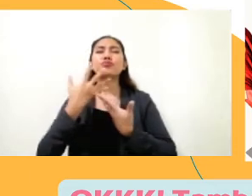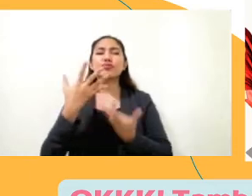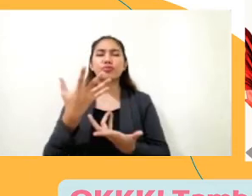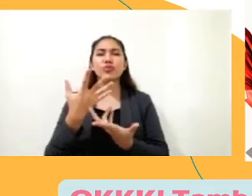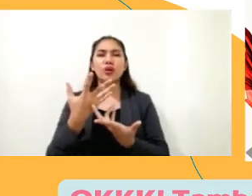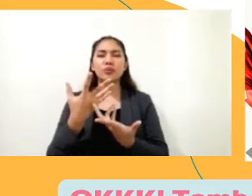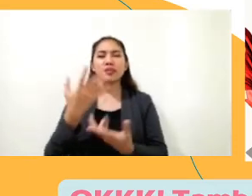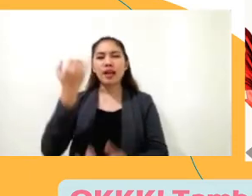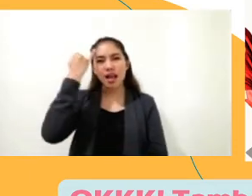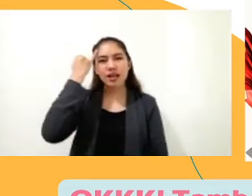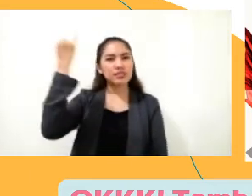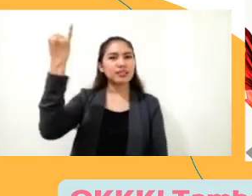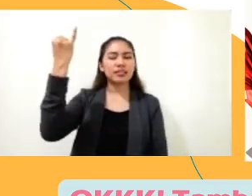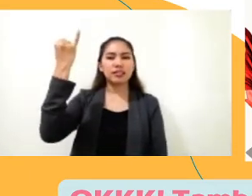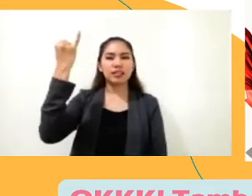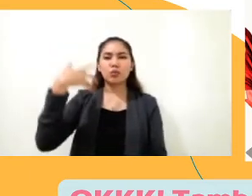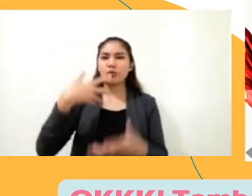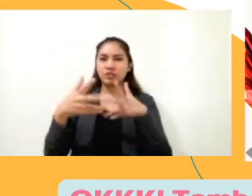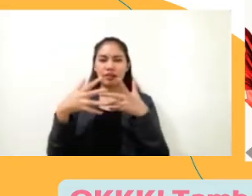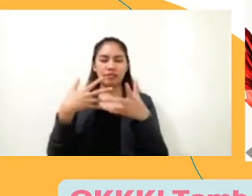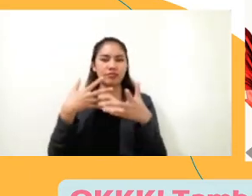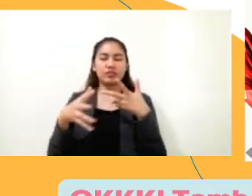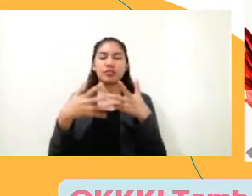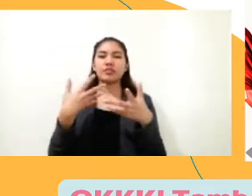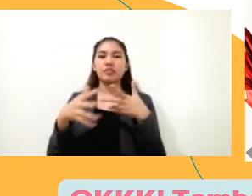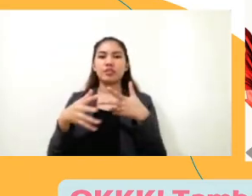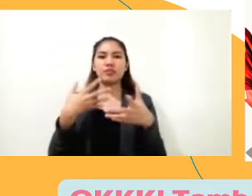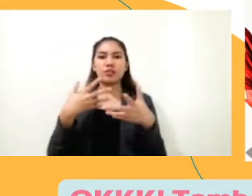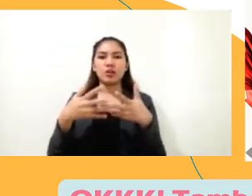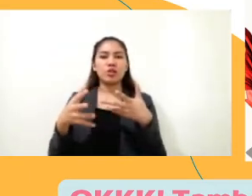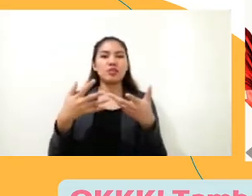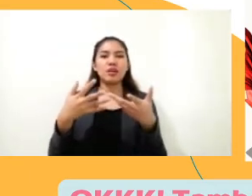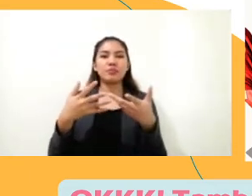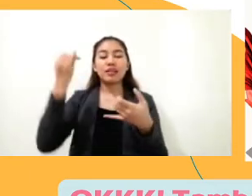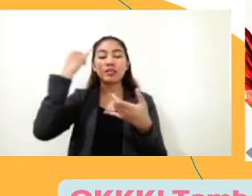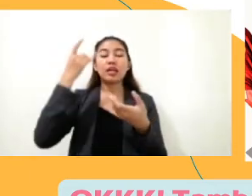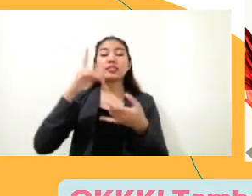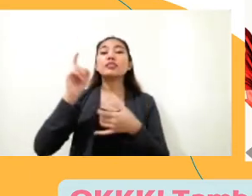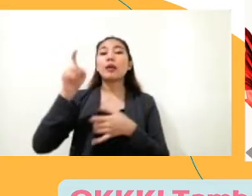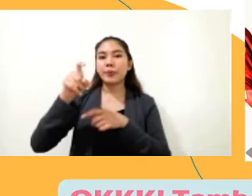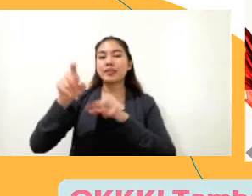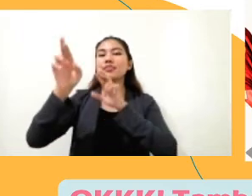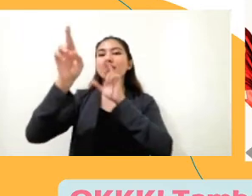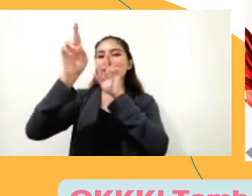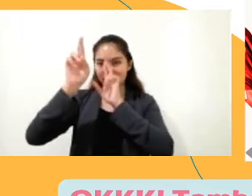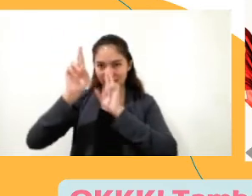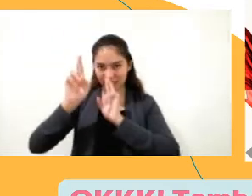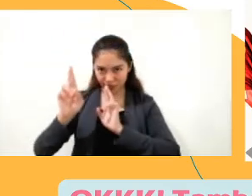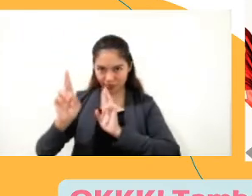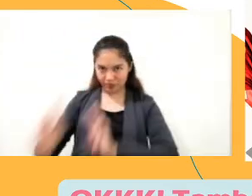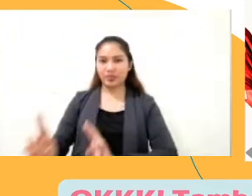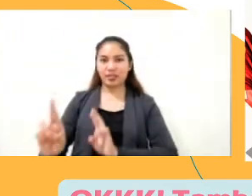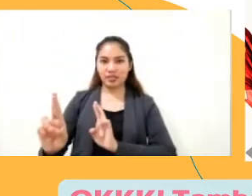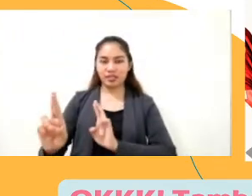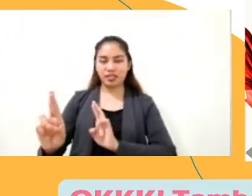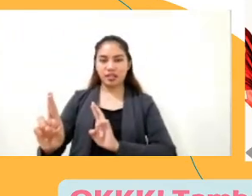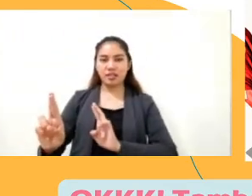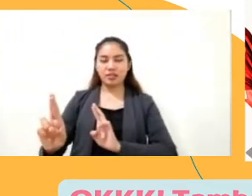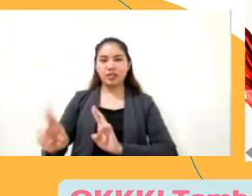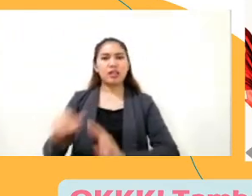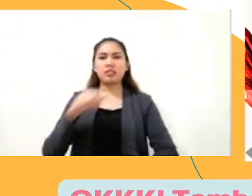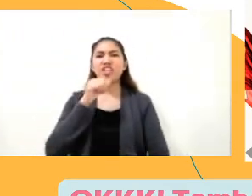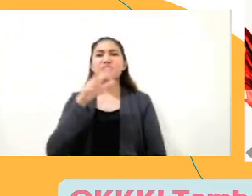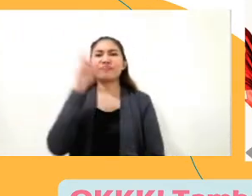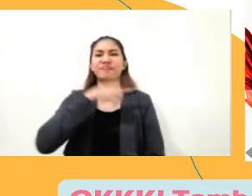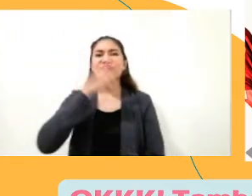ideya, maging magalang at syempre dapat informed, no? Hindi lang basta lang